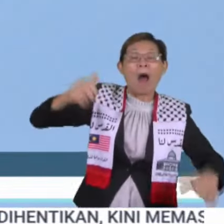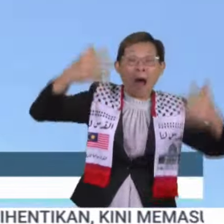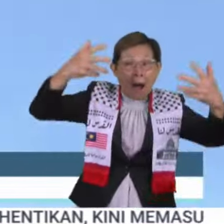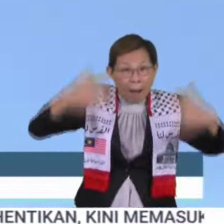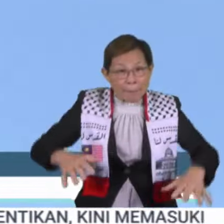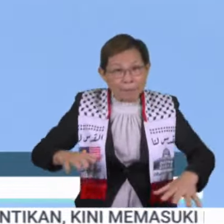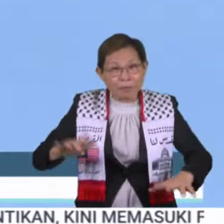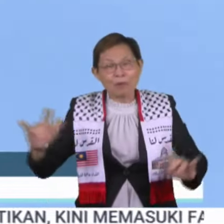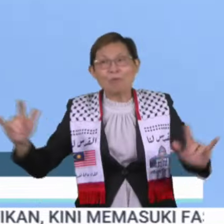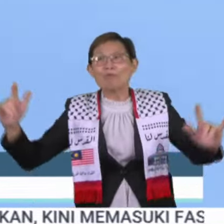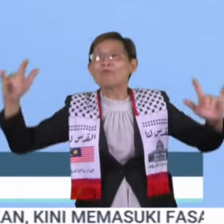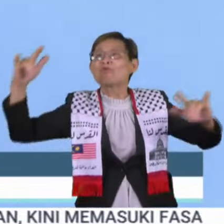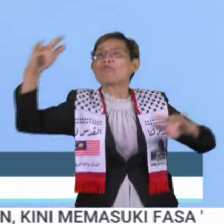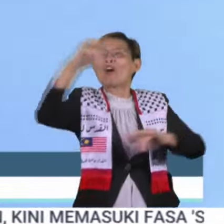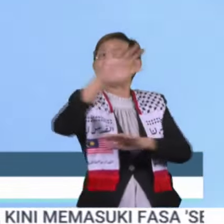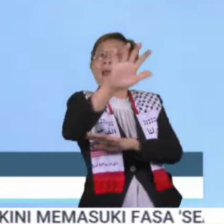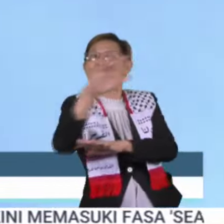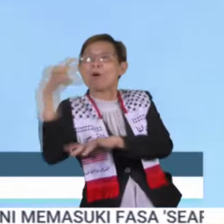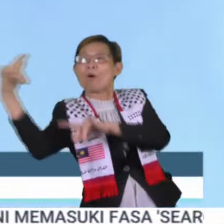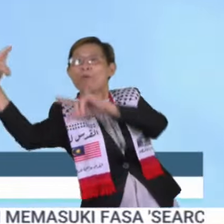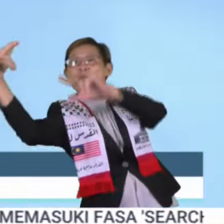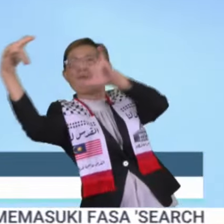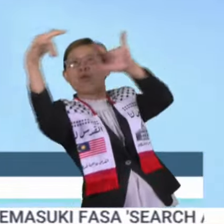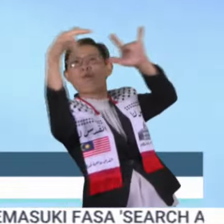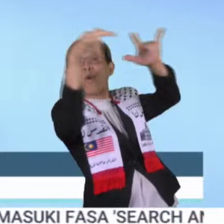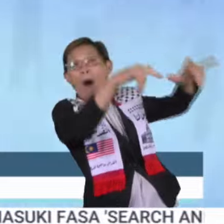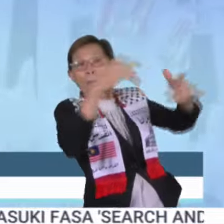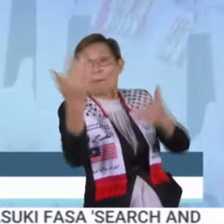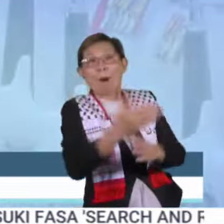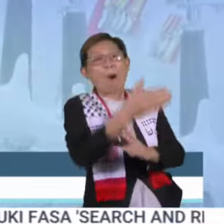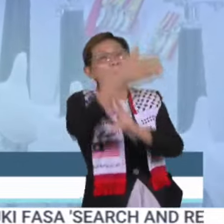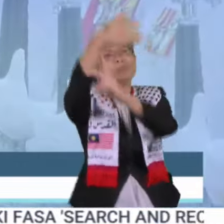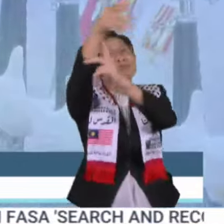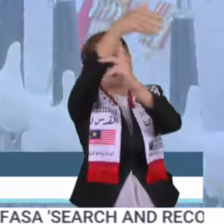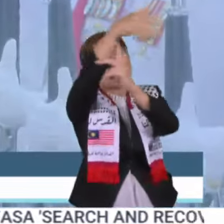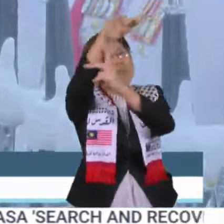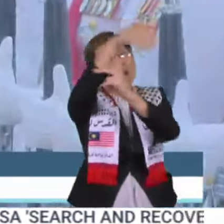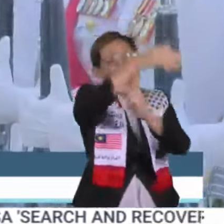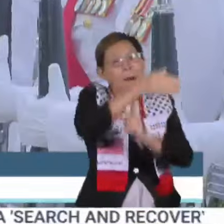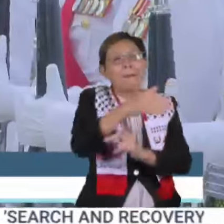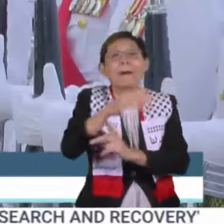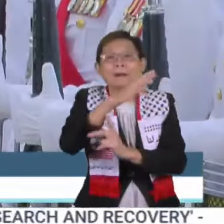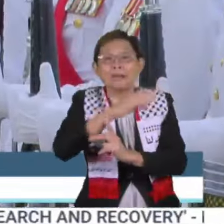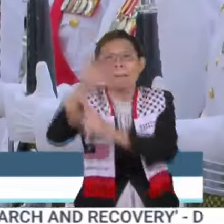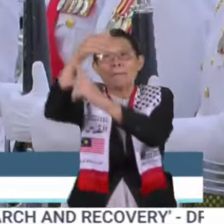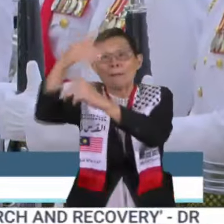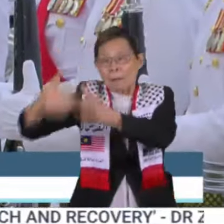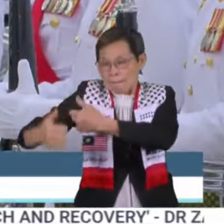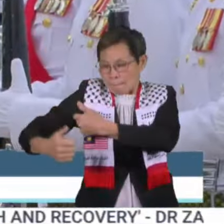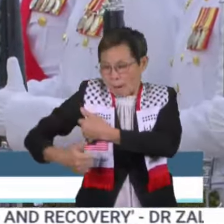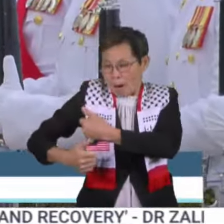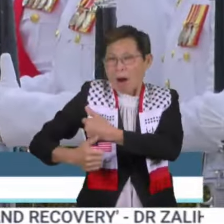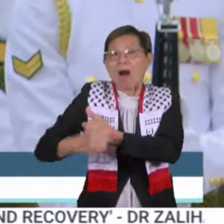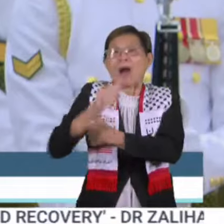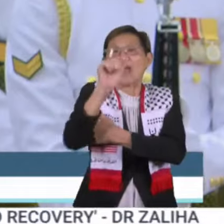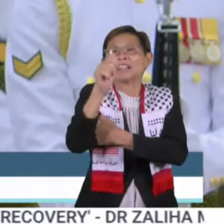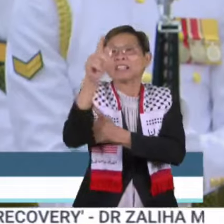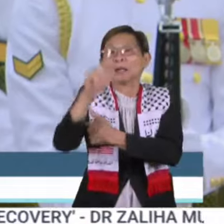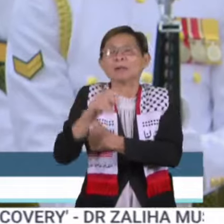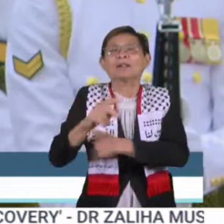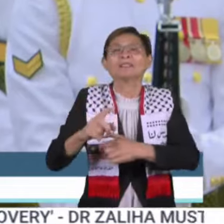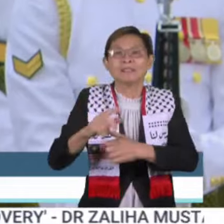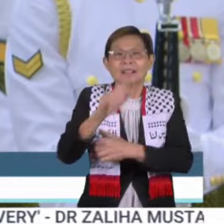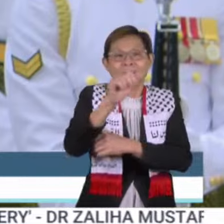Disusuri terbang lintas 5 pesawat helikopter membawa jalur gemilang serta bendera Angkatan Tentera Malaysia, Tentera Darat,